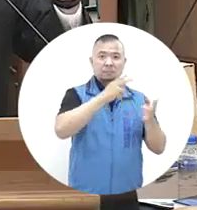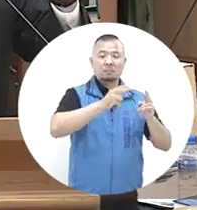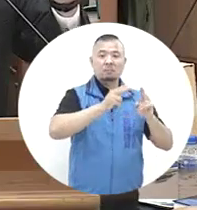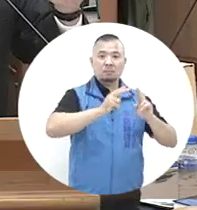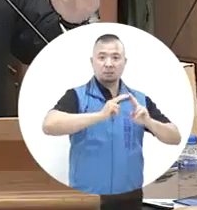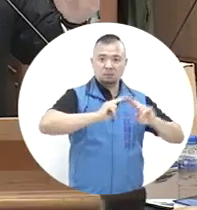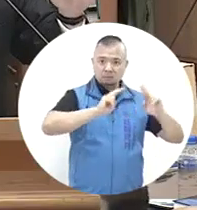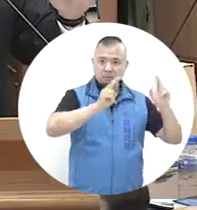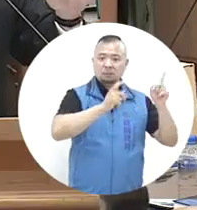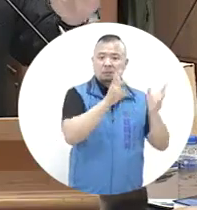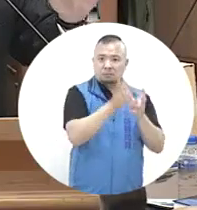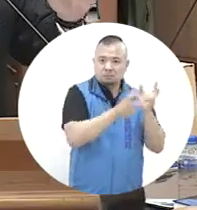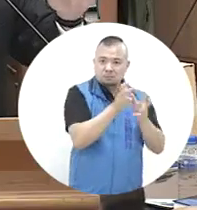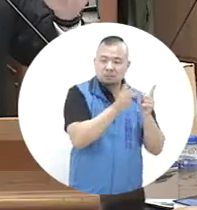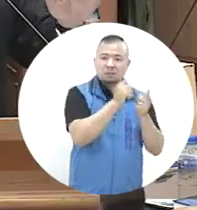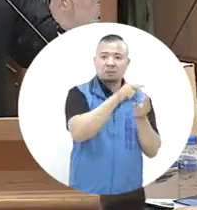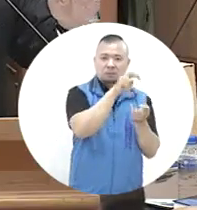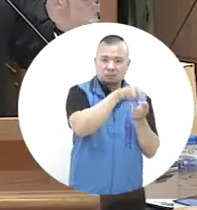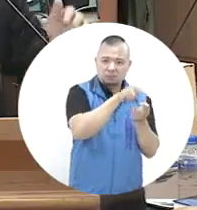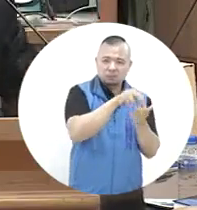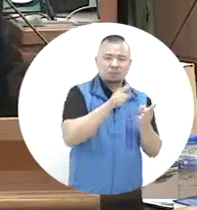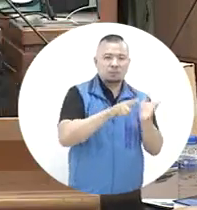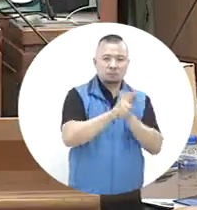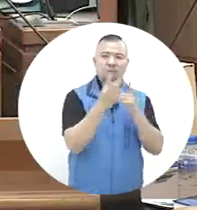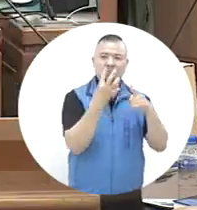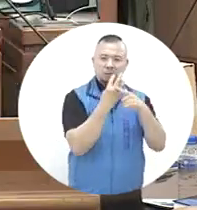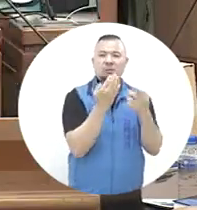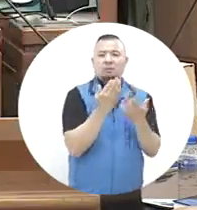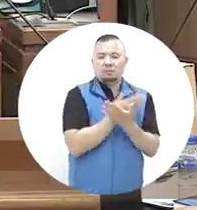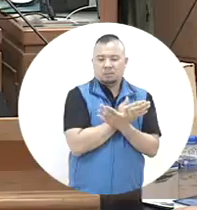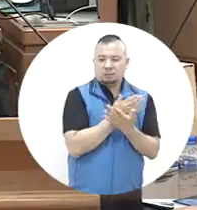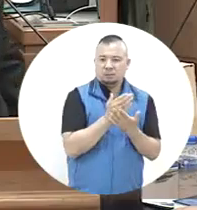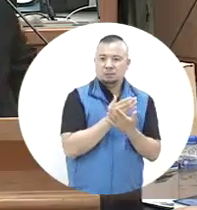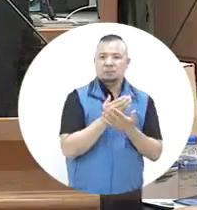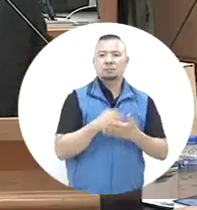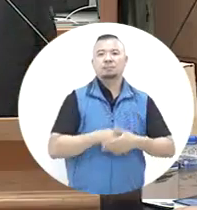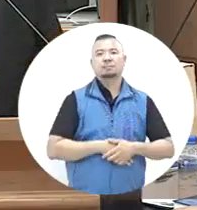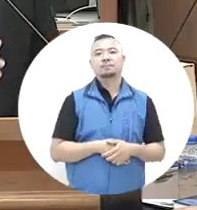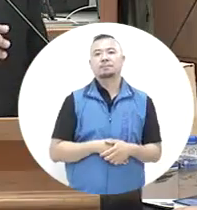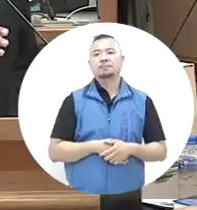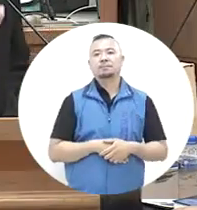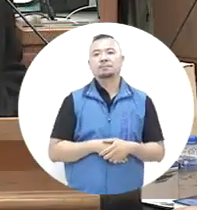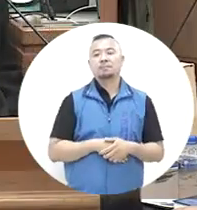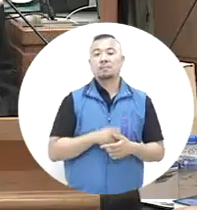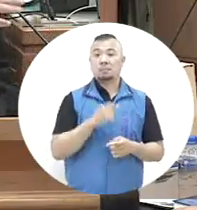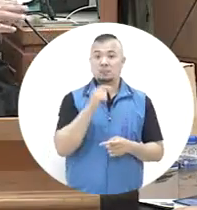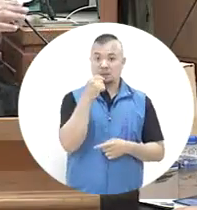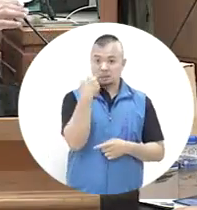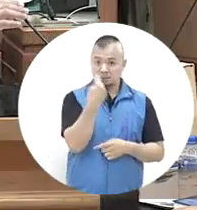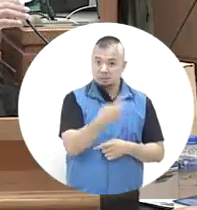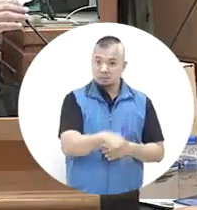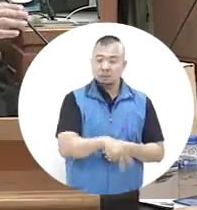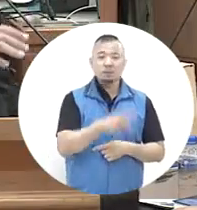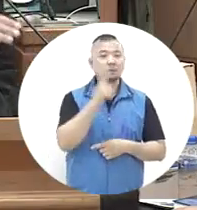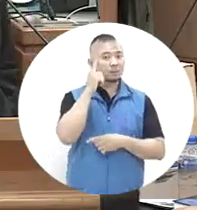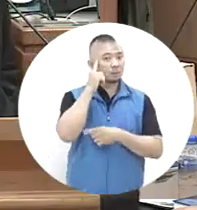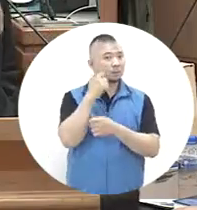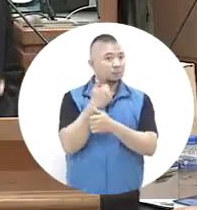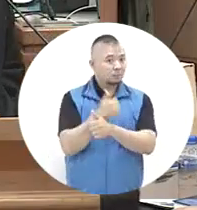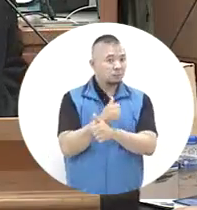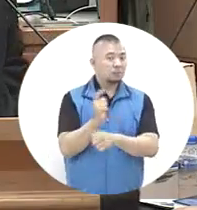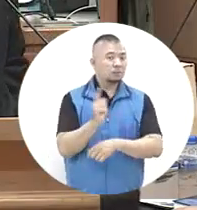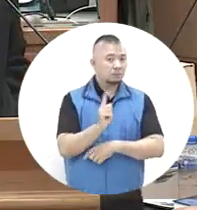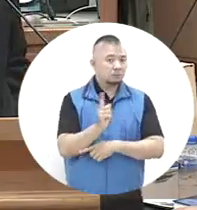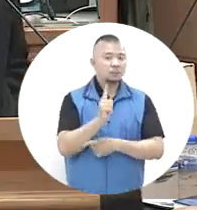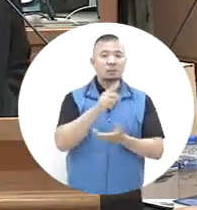要很多的专业的评估，不但在这个专业评估以外，你也要考虑若用核